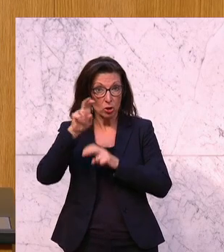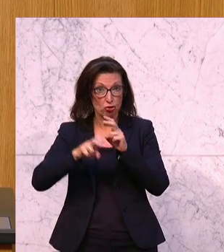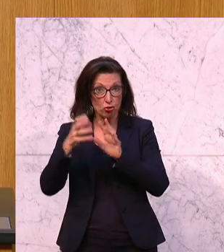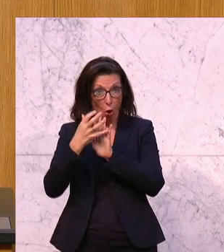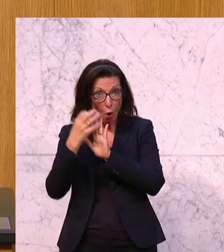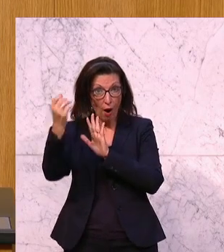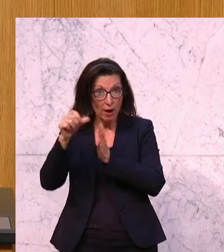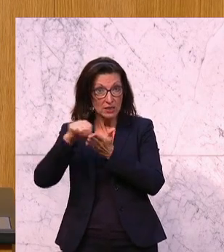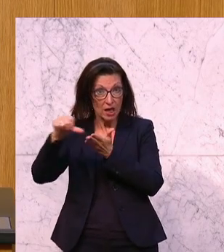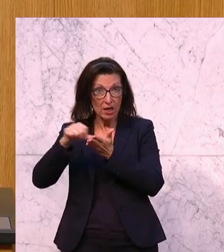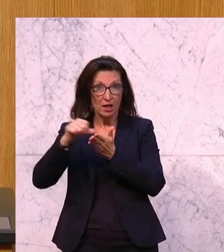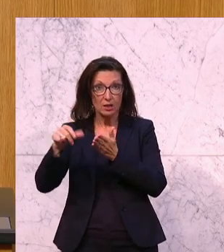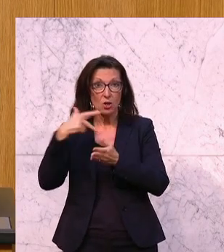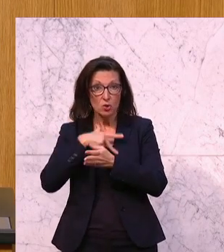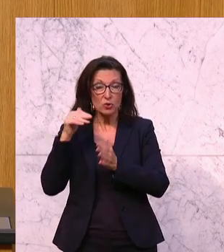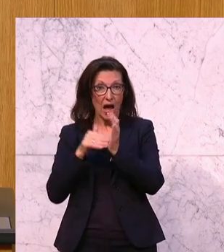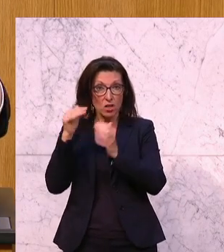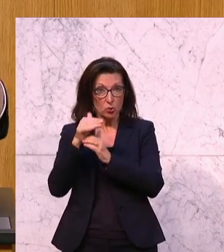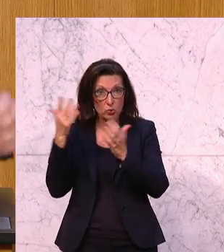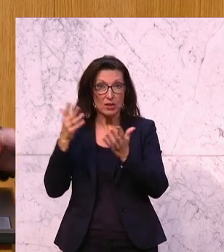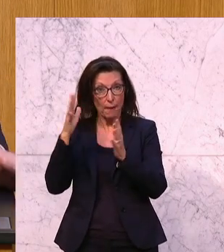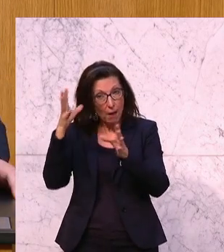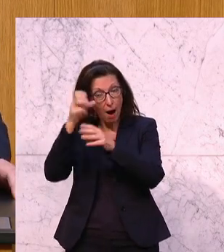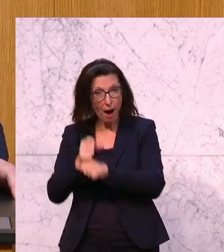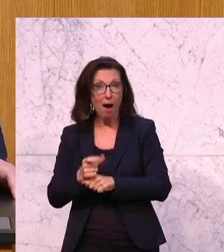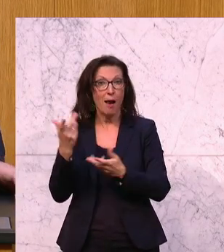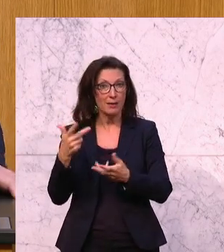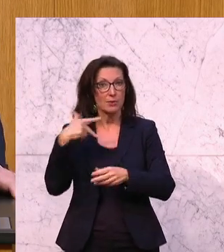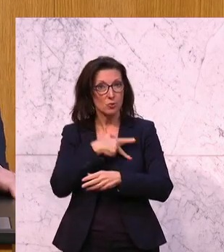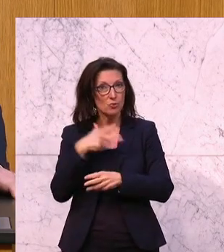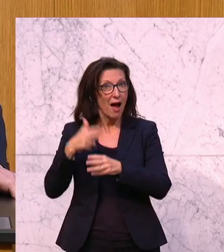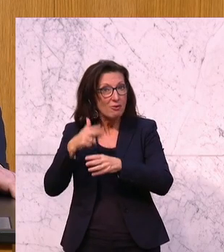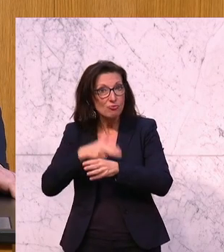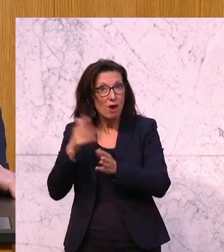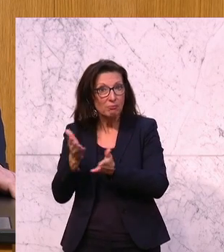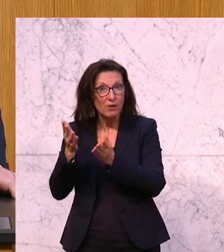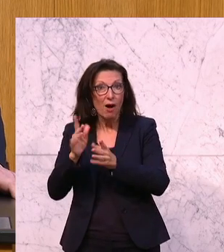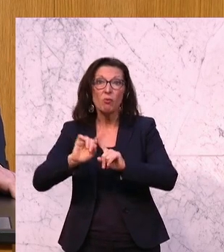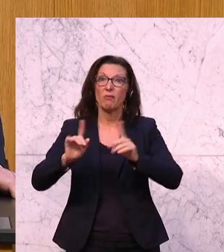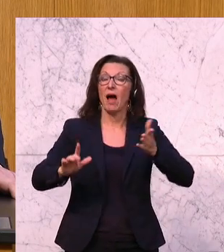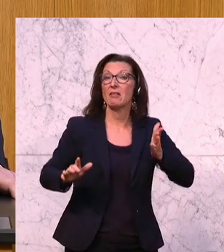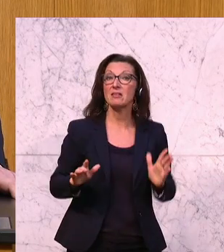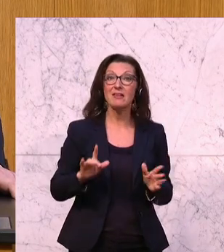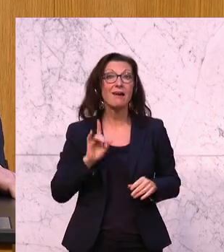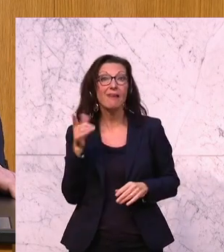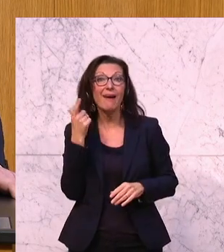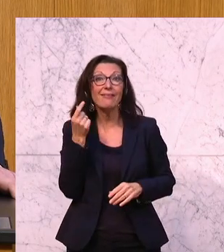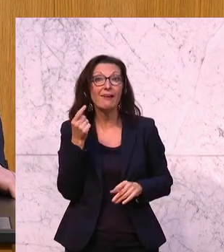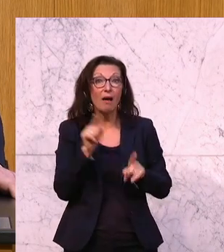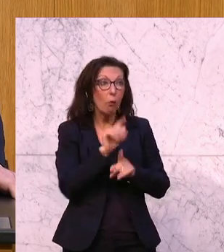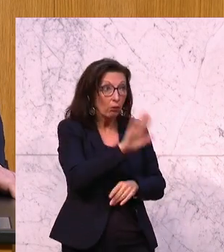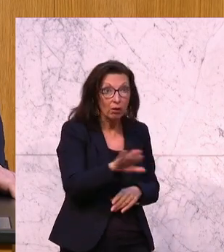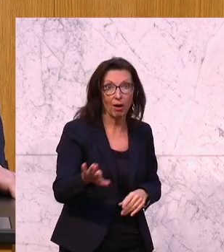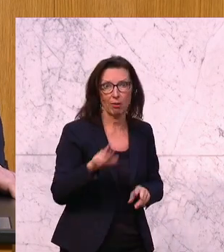unser Sozialsystem auch aufrechterhalten, unseren Sozialstaat auch aufrechterhalten und auf der anderen Seite auch die